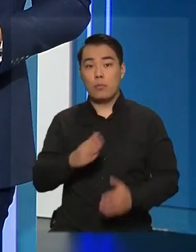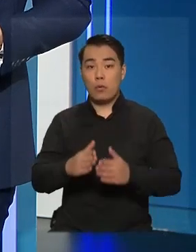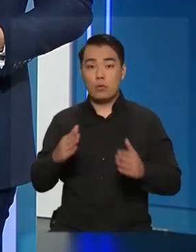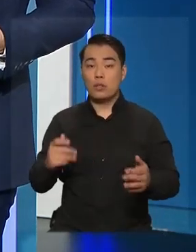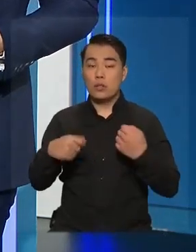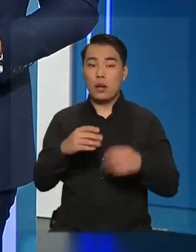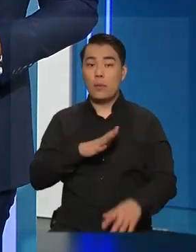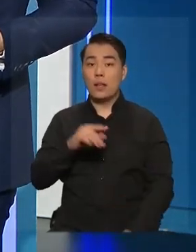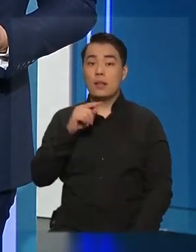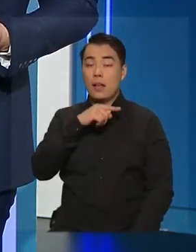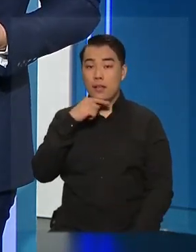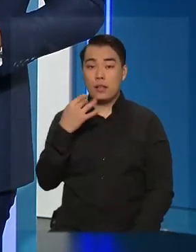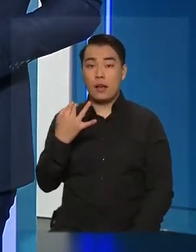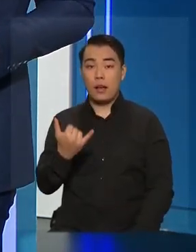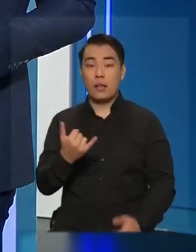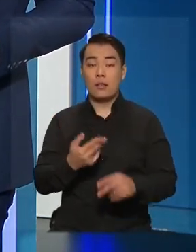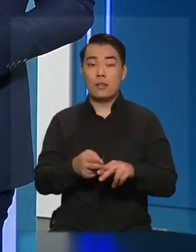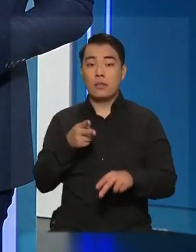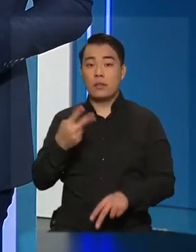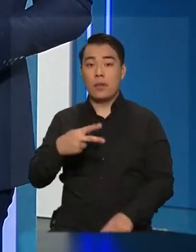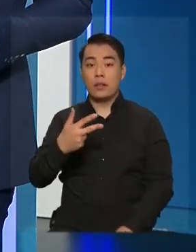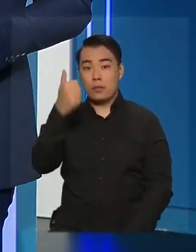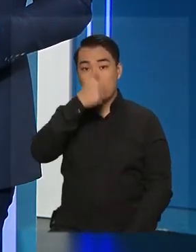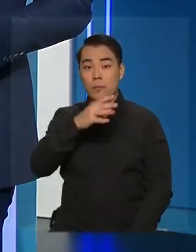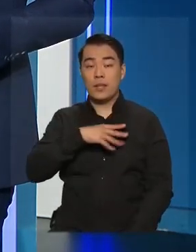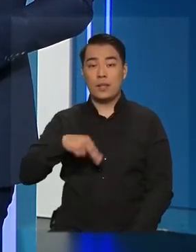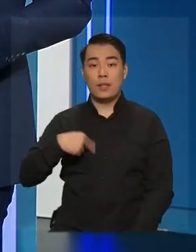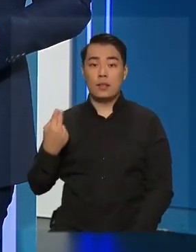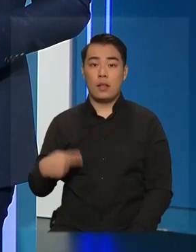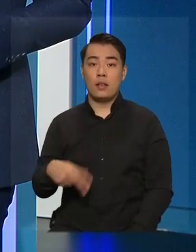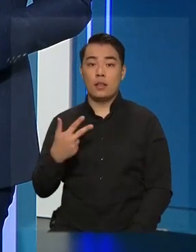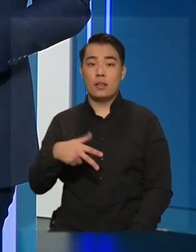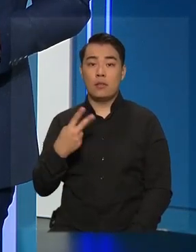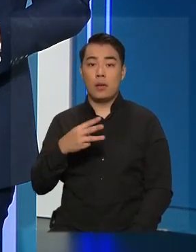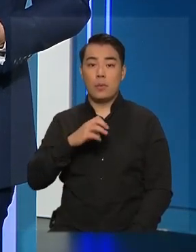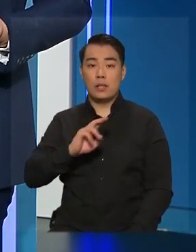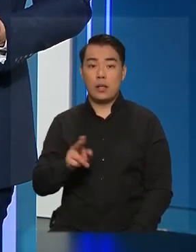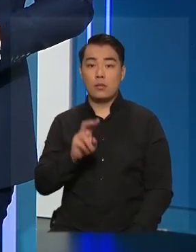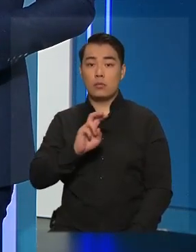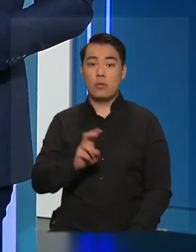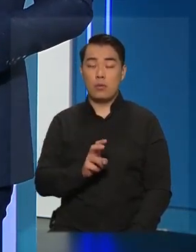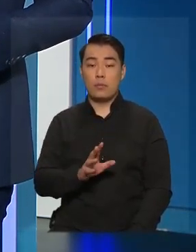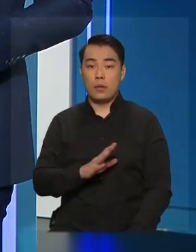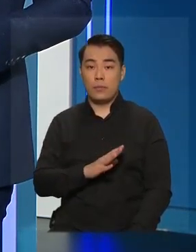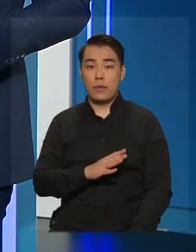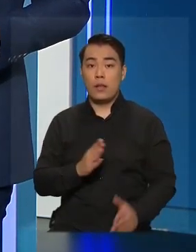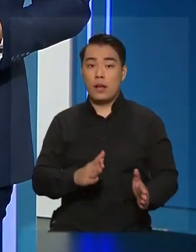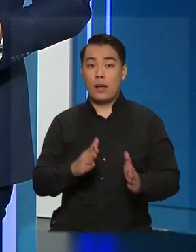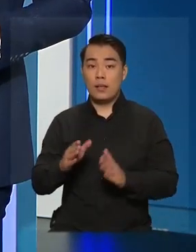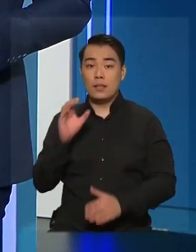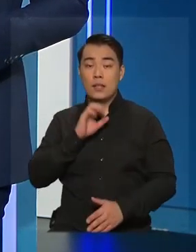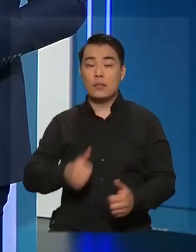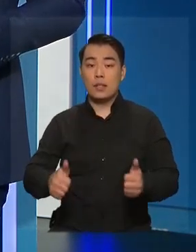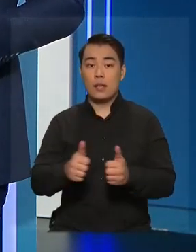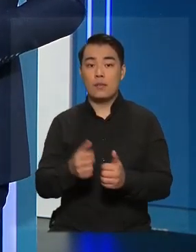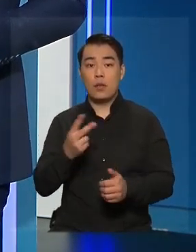торговала Россия, то в 2023 лидером стал Китай почти на 32 миллиарда долларов, отодвинув северного соседа